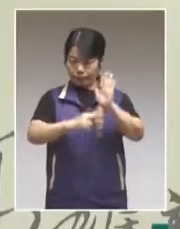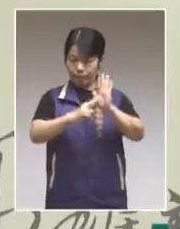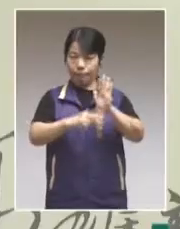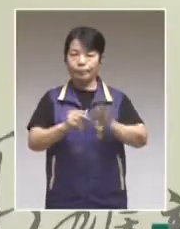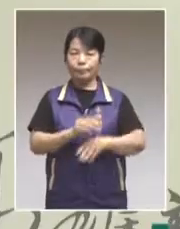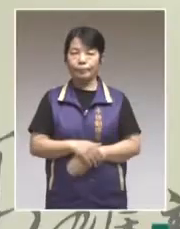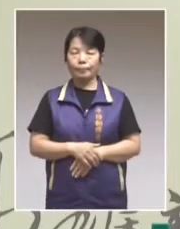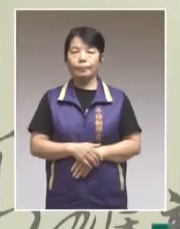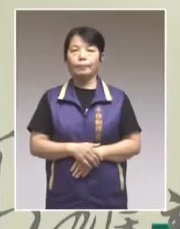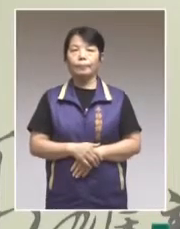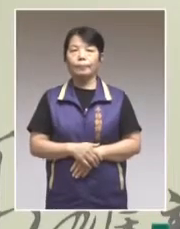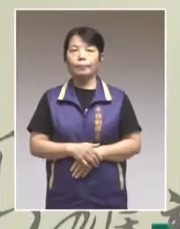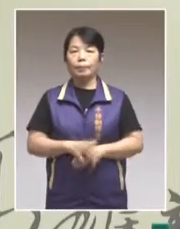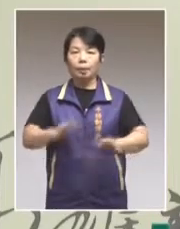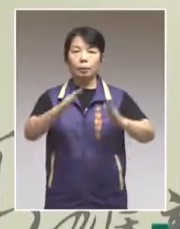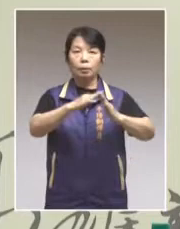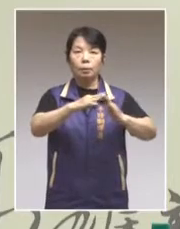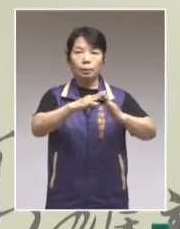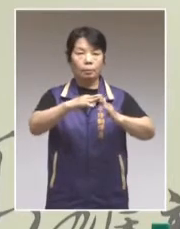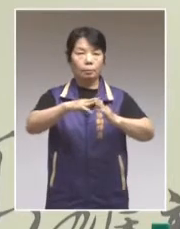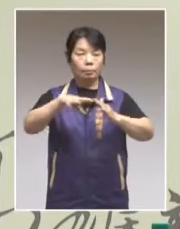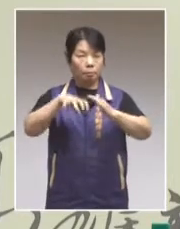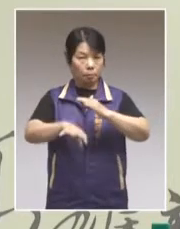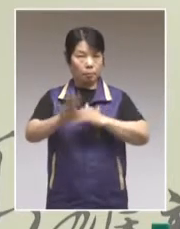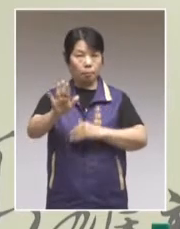好，简单讲，家中假如有